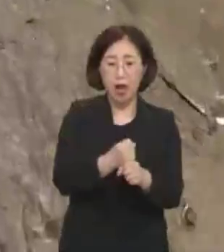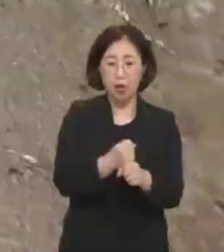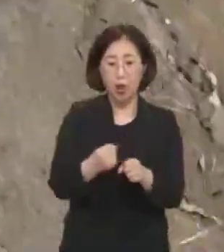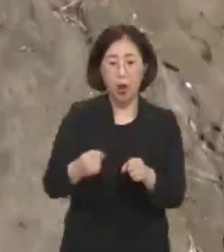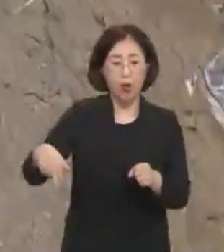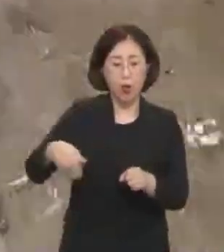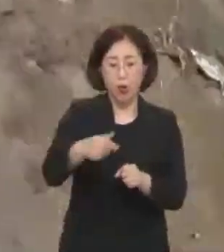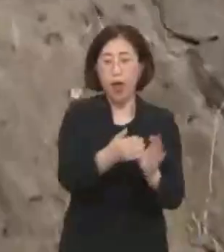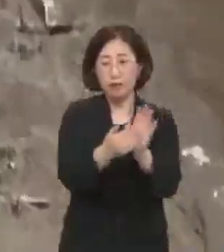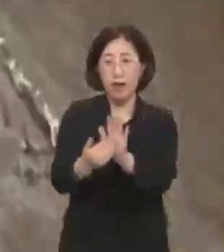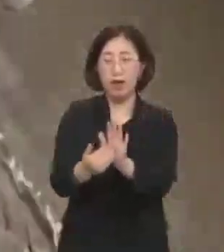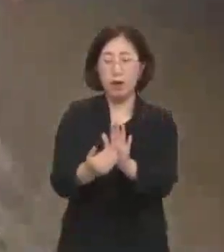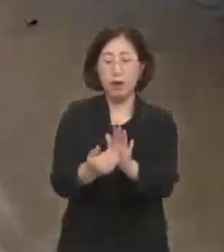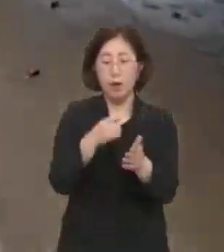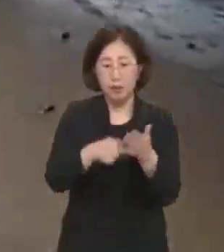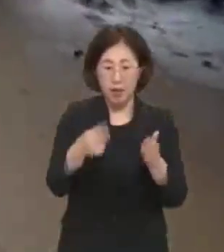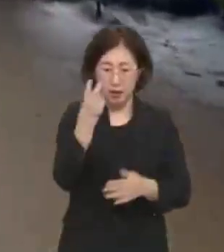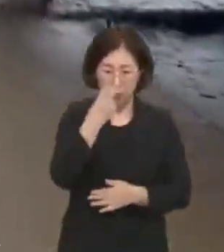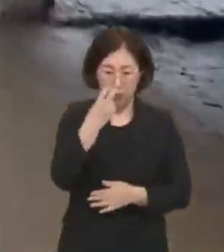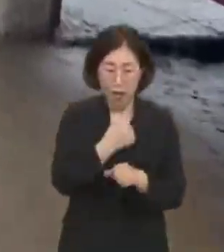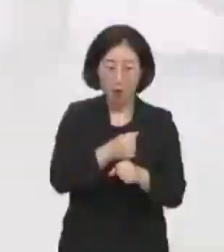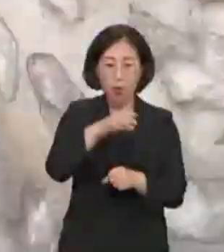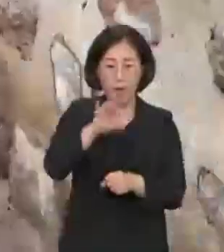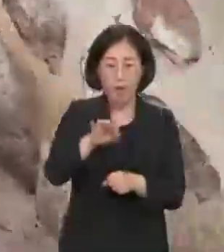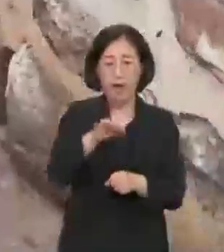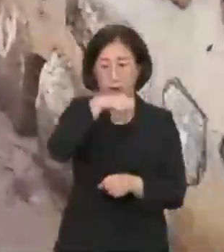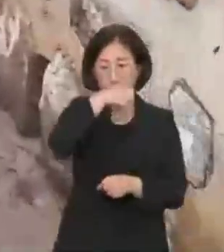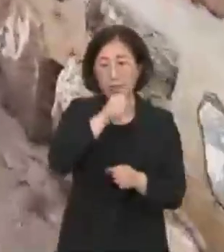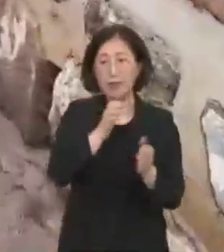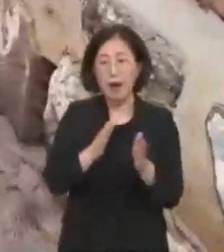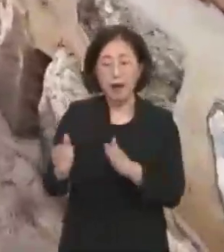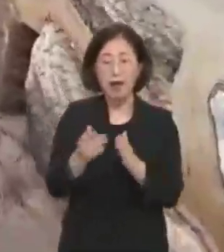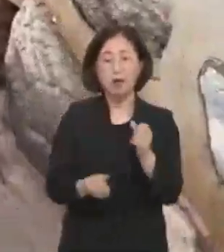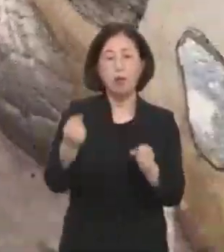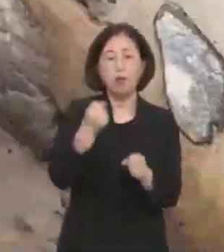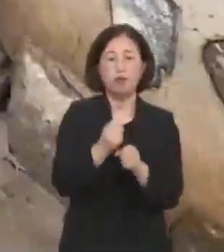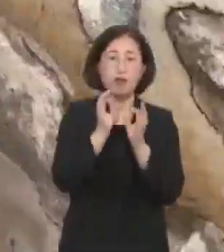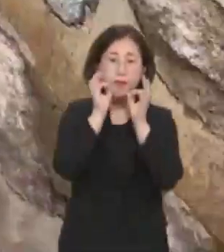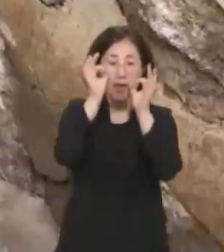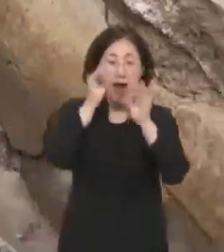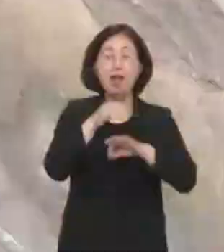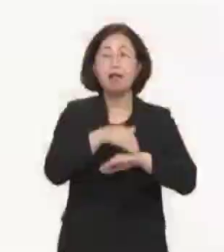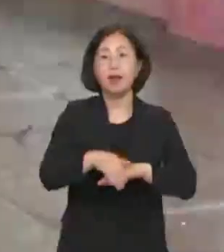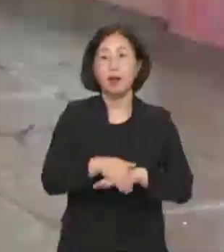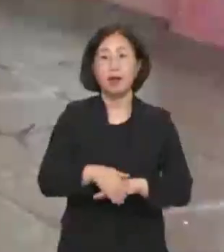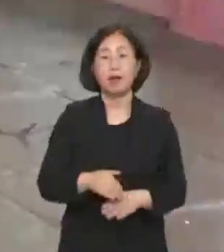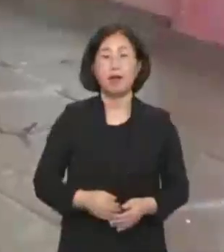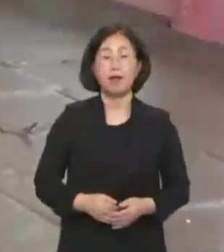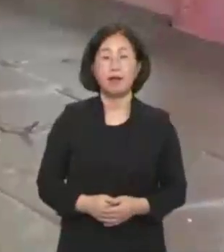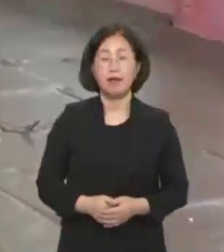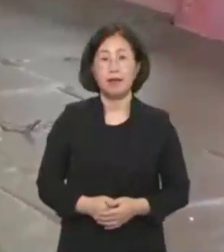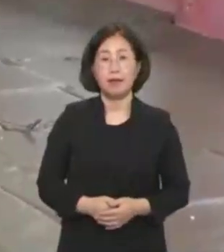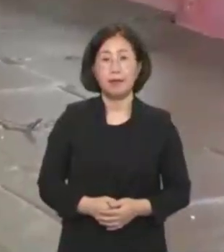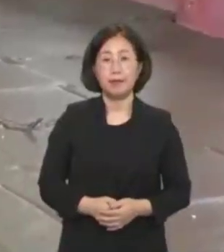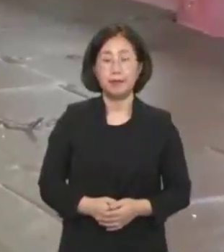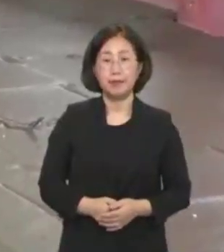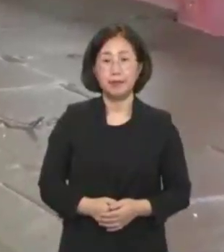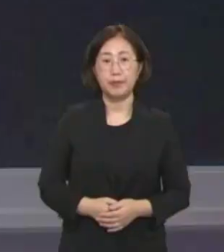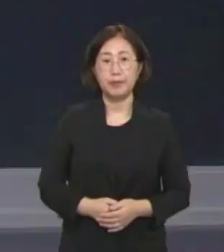한편 피해 조사를 진행하고 이후 예산 범위를 확정해 피해 복구에 힘쓸 예정입니다. TJB 양정진입니다.